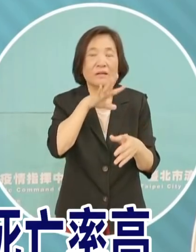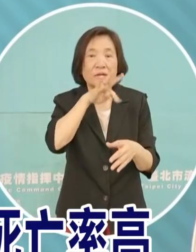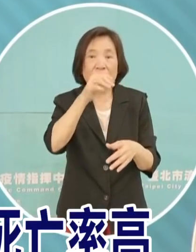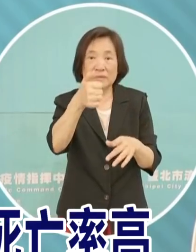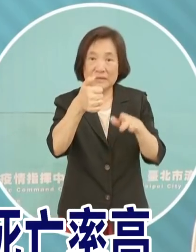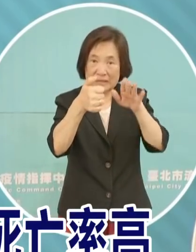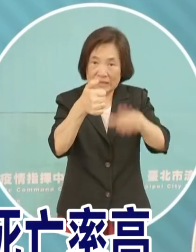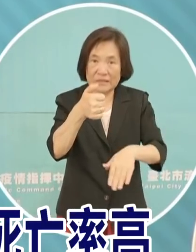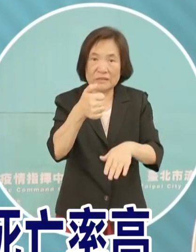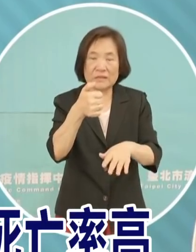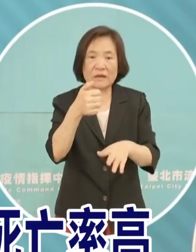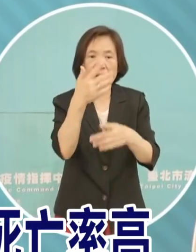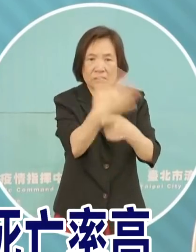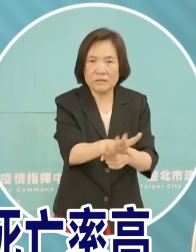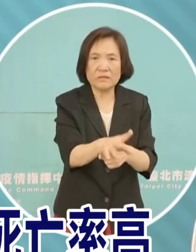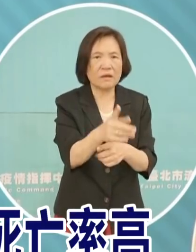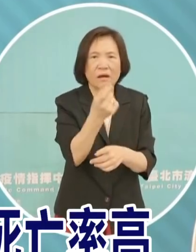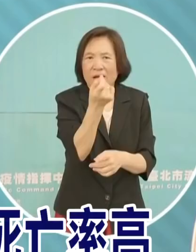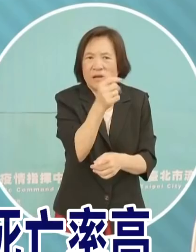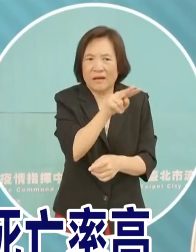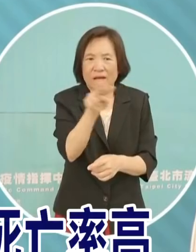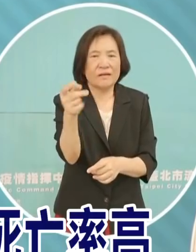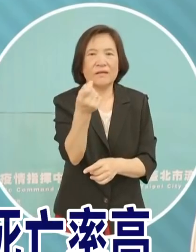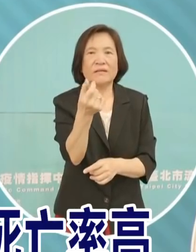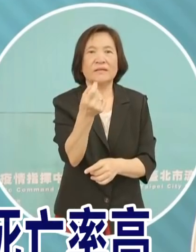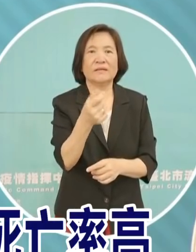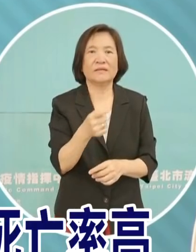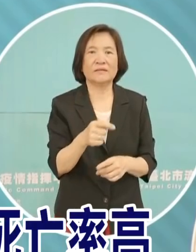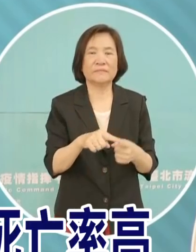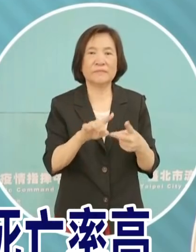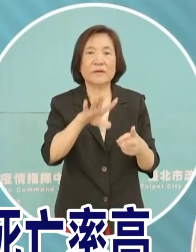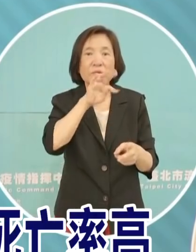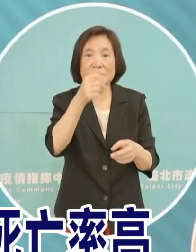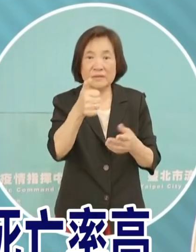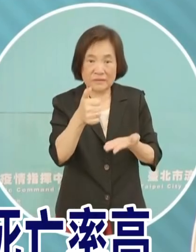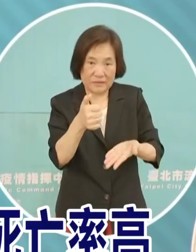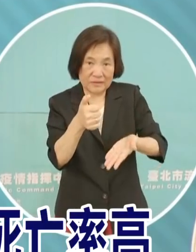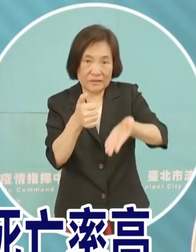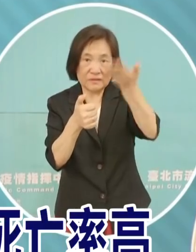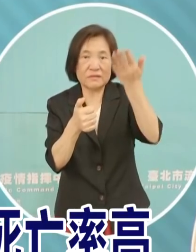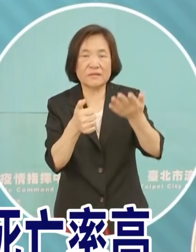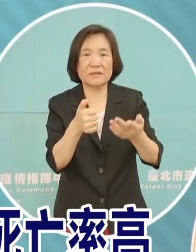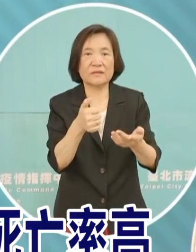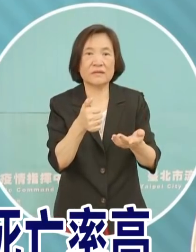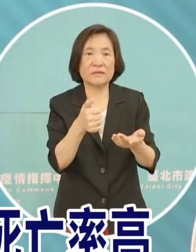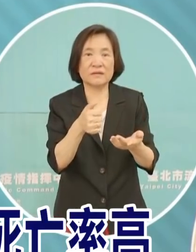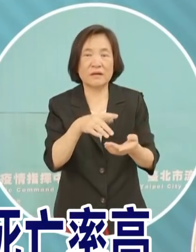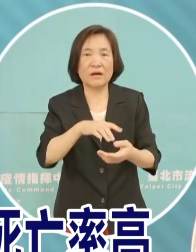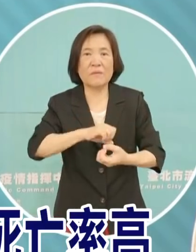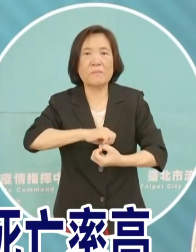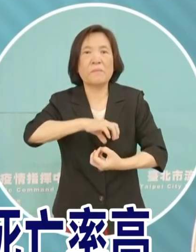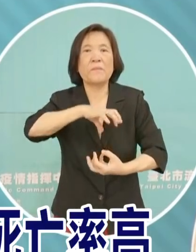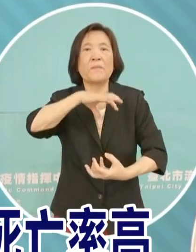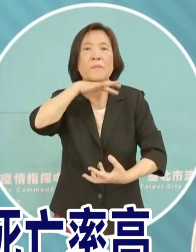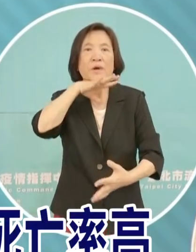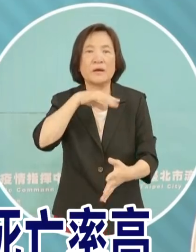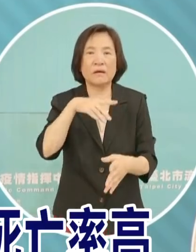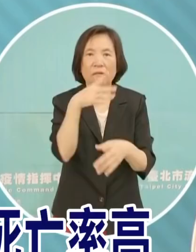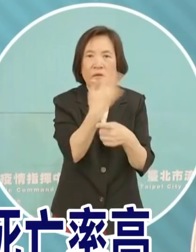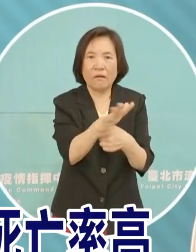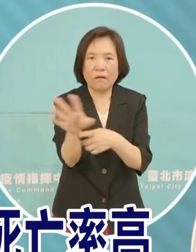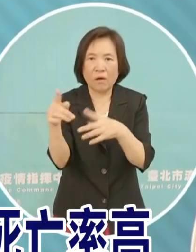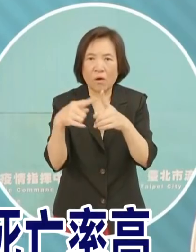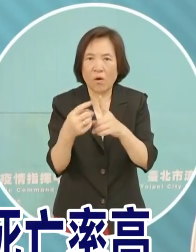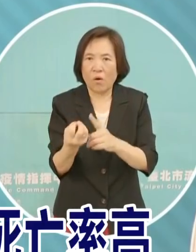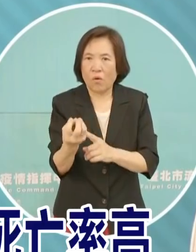50岁以下几乎没有死亡的，非常非常少。可是过50岁以后，你知道，随着年龄的增加哦，这死亡率就越